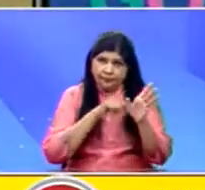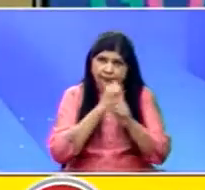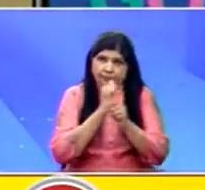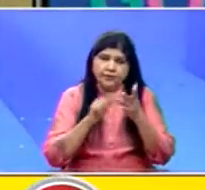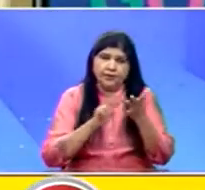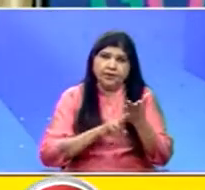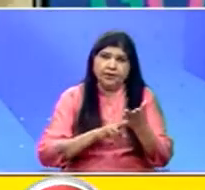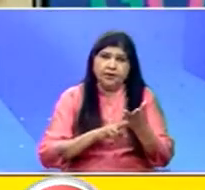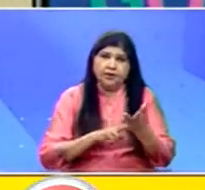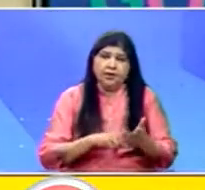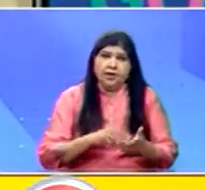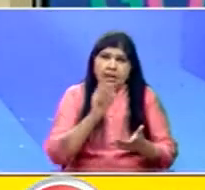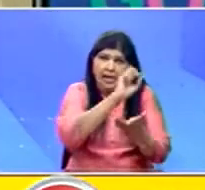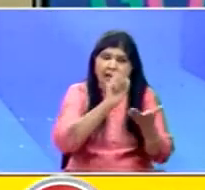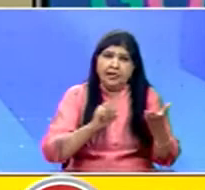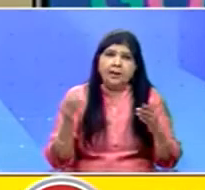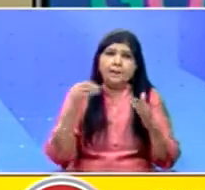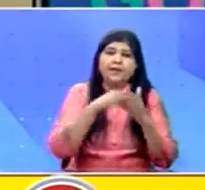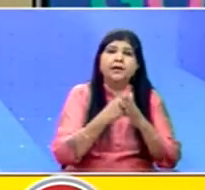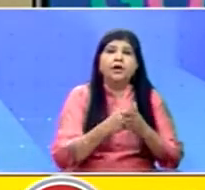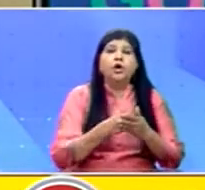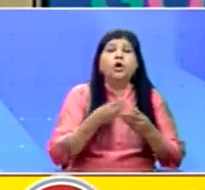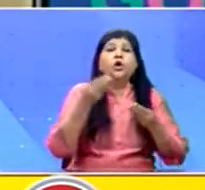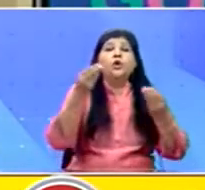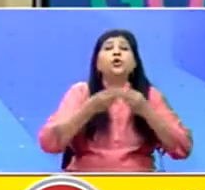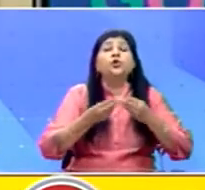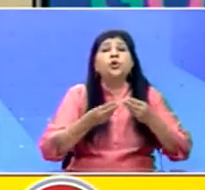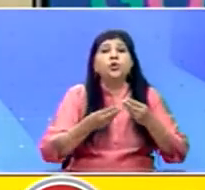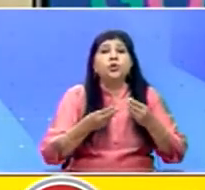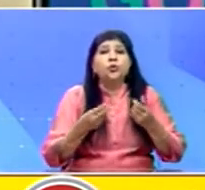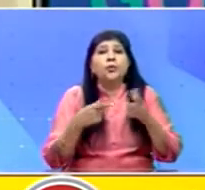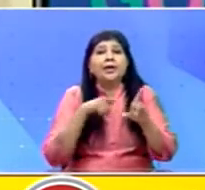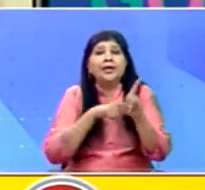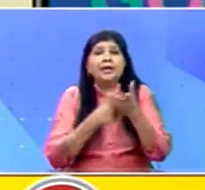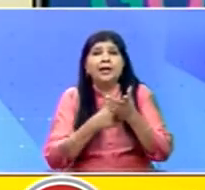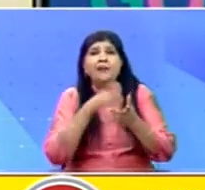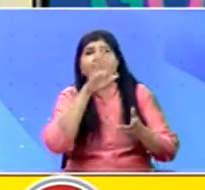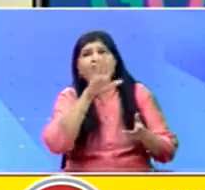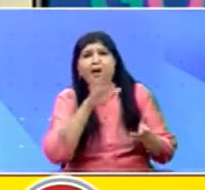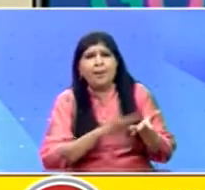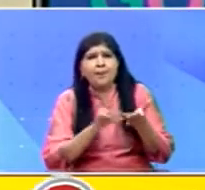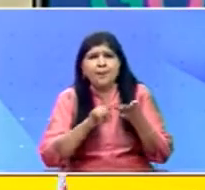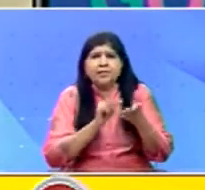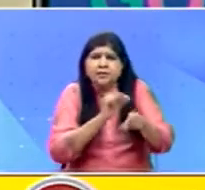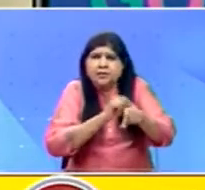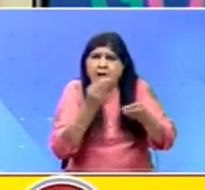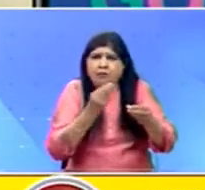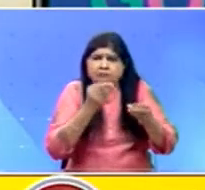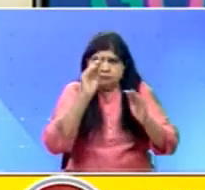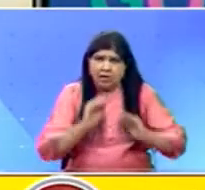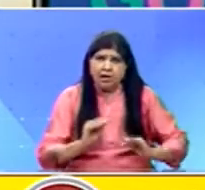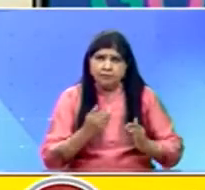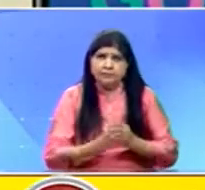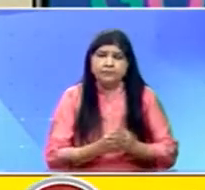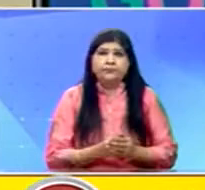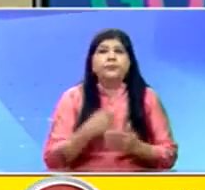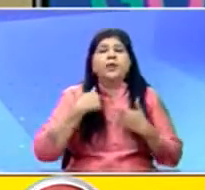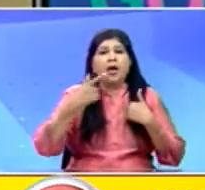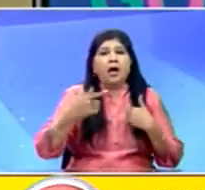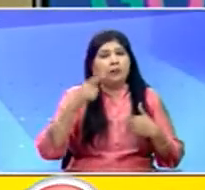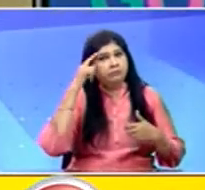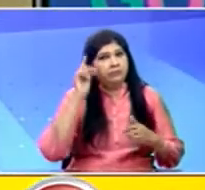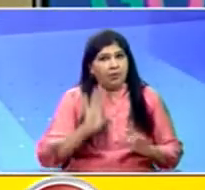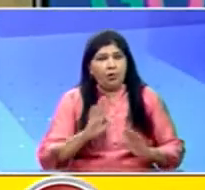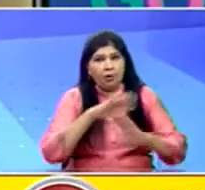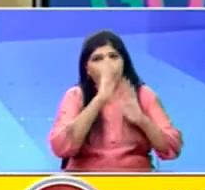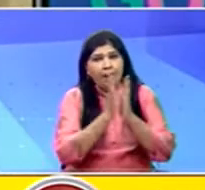कुछ इस प्रकार से लिखी है। नए साल के आने में अब 5 महीने से भी कम समय बचा है और हम सब जानते